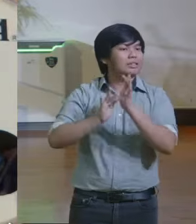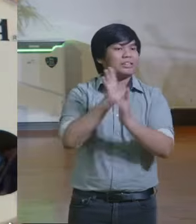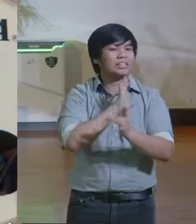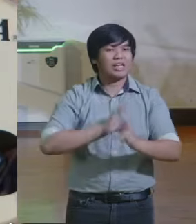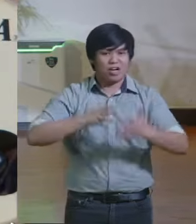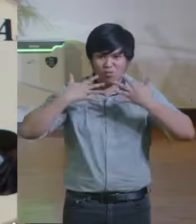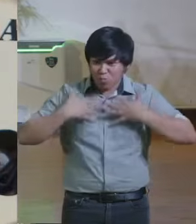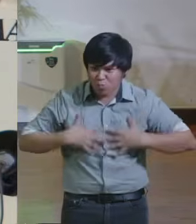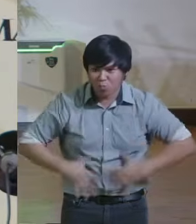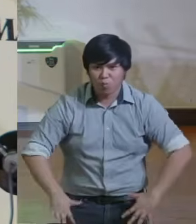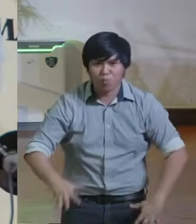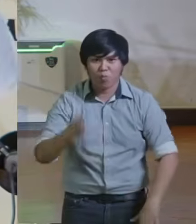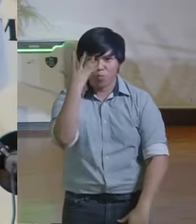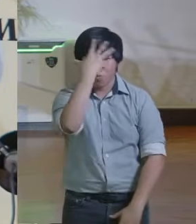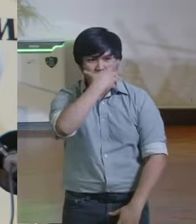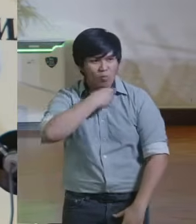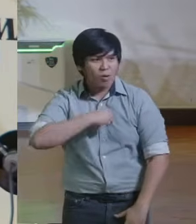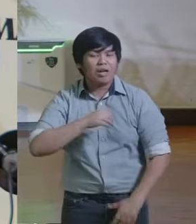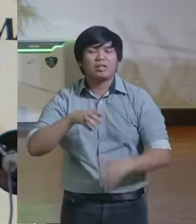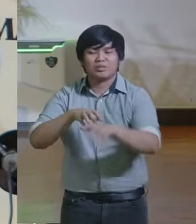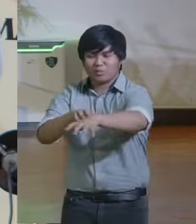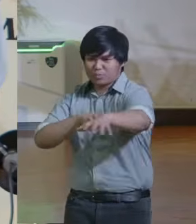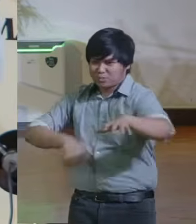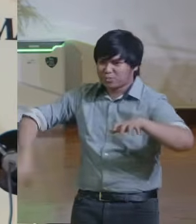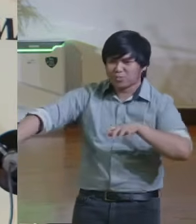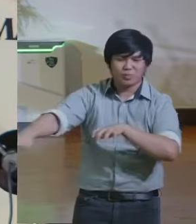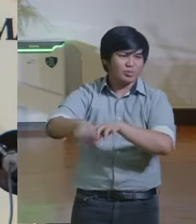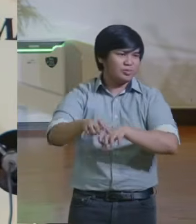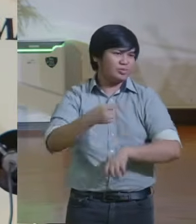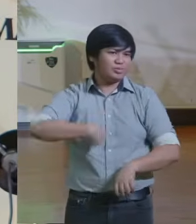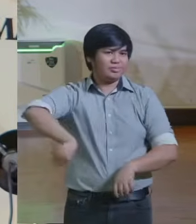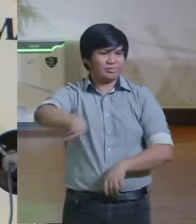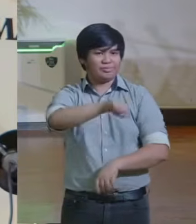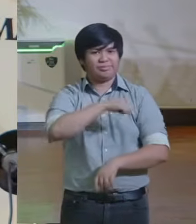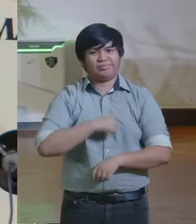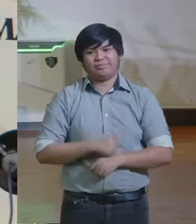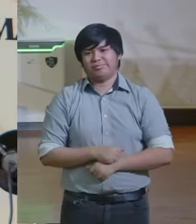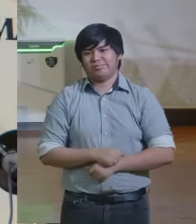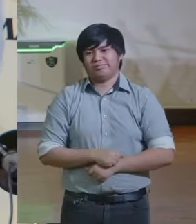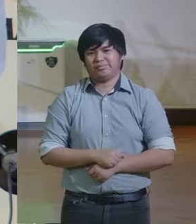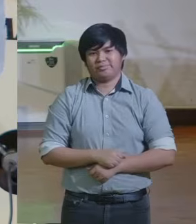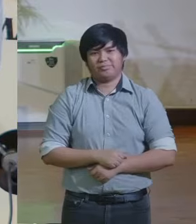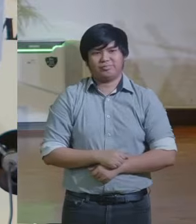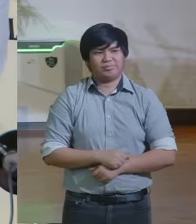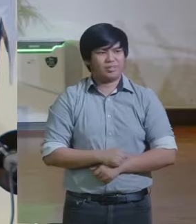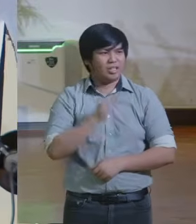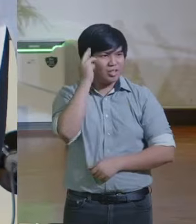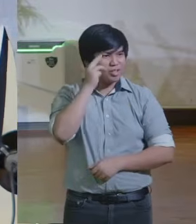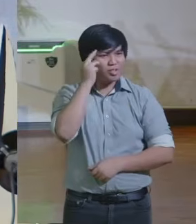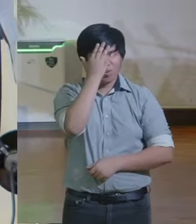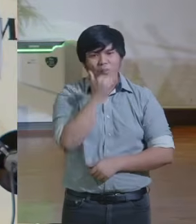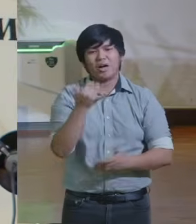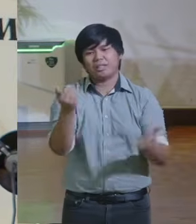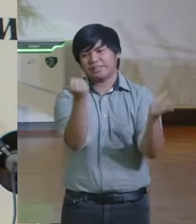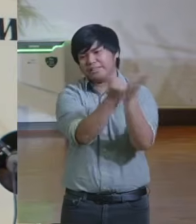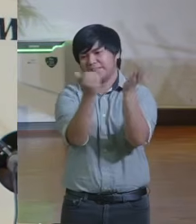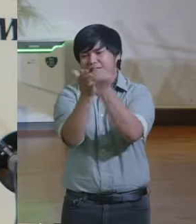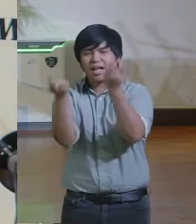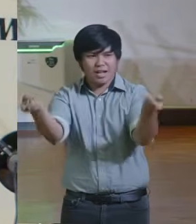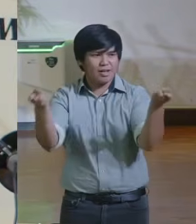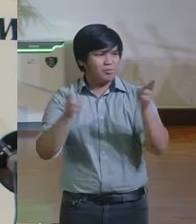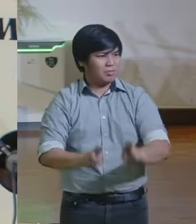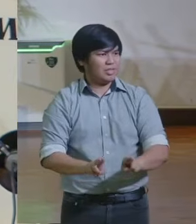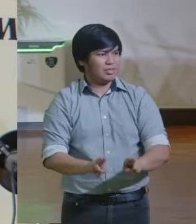Ang kanyang robes para sa ating basahan, ang naging exchange sa krus. Yan po ang